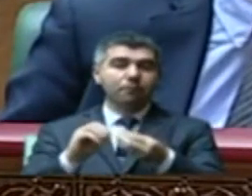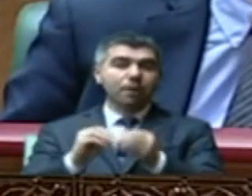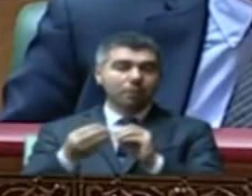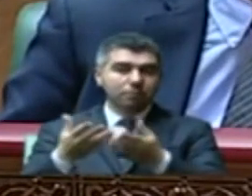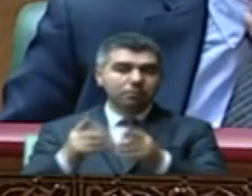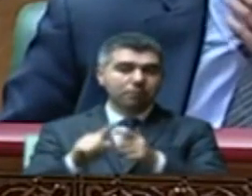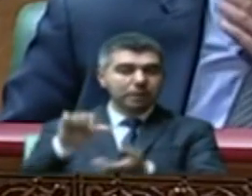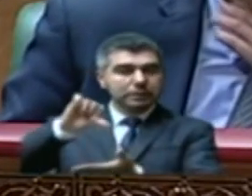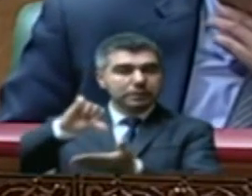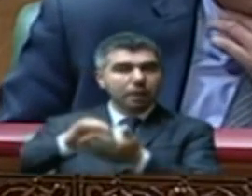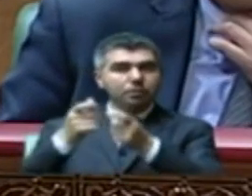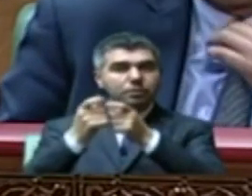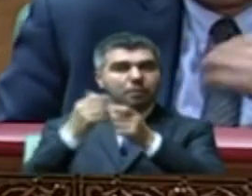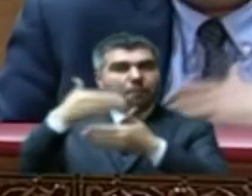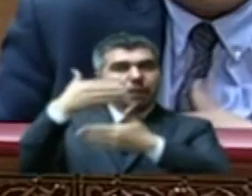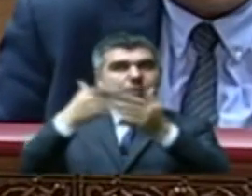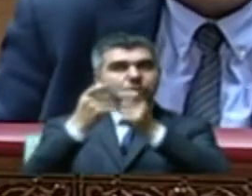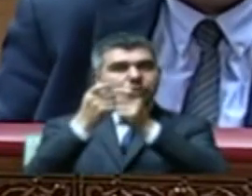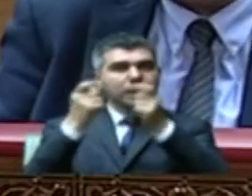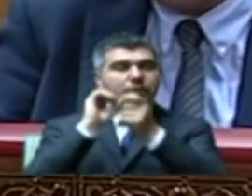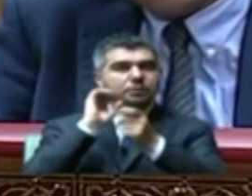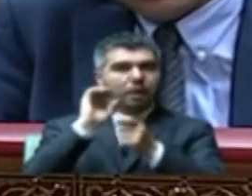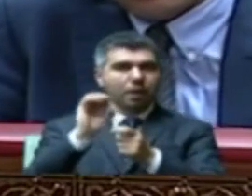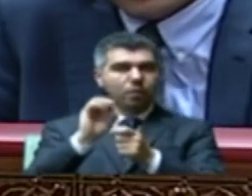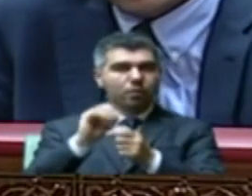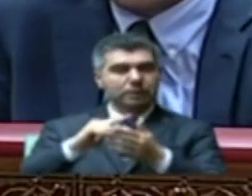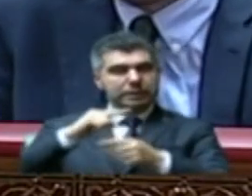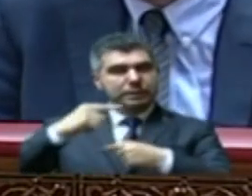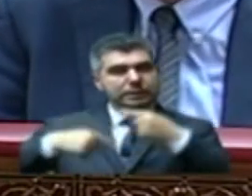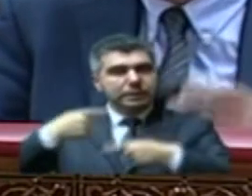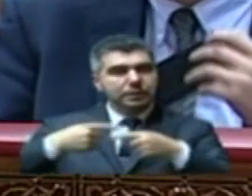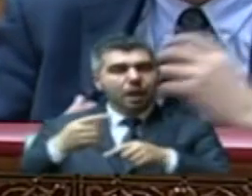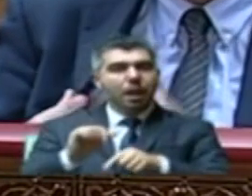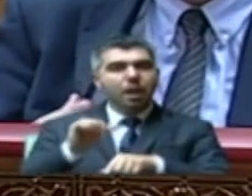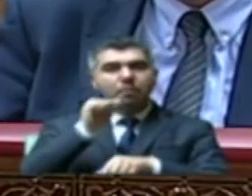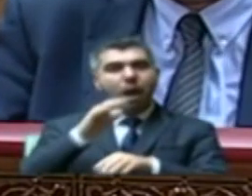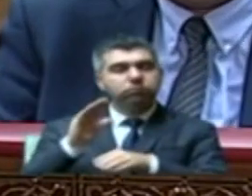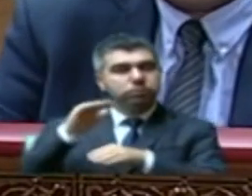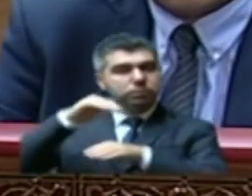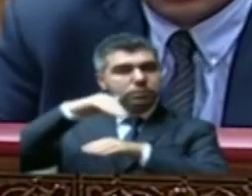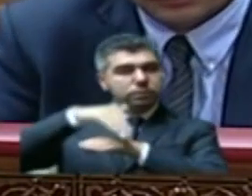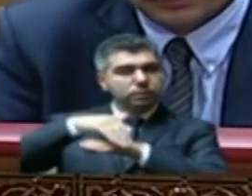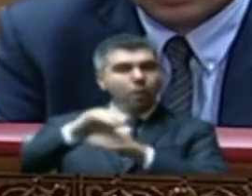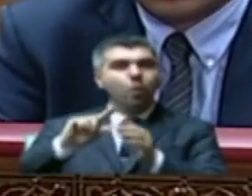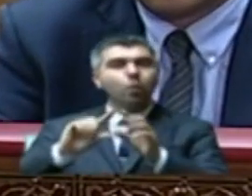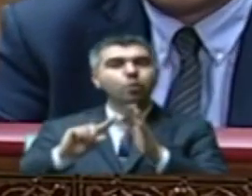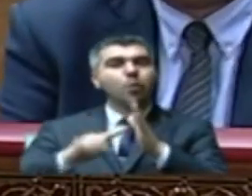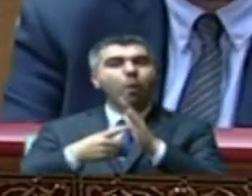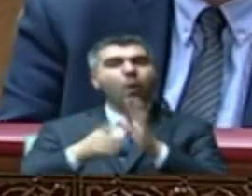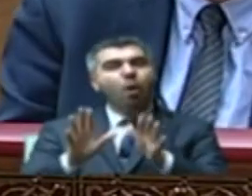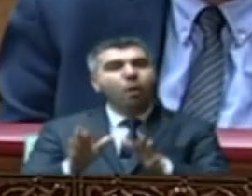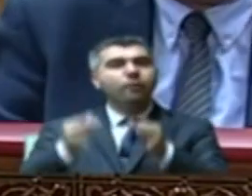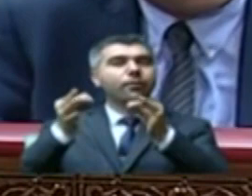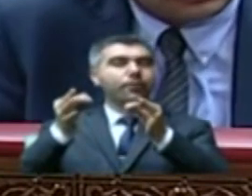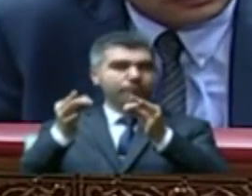المحطة الحرارية، واللي هو بطبيعة الحال هذا الانشغال ليس مبني من فراغ. أول شيء حاجة، هذا المشروع ديال المحطة الحرارية